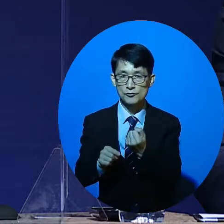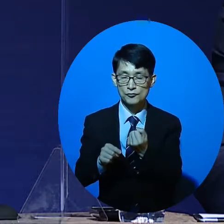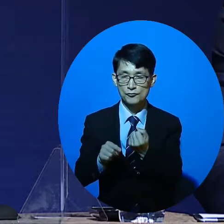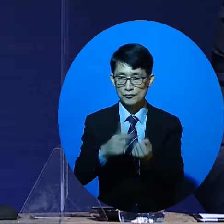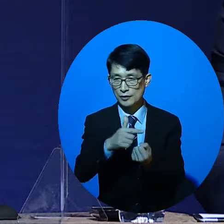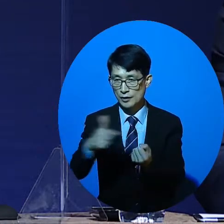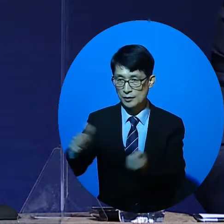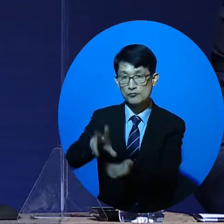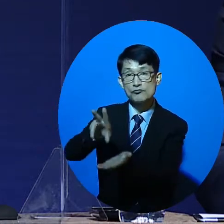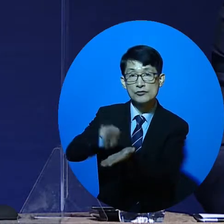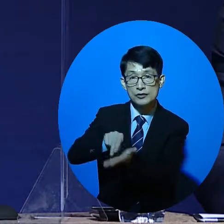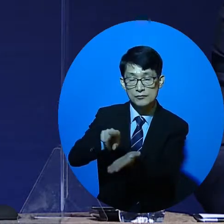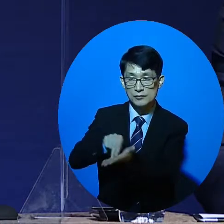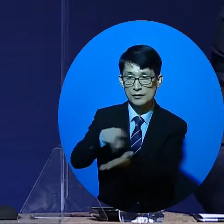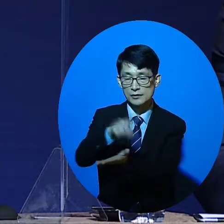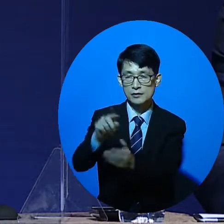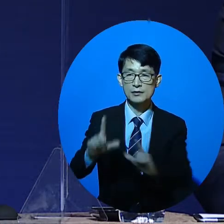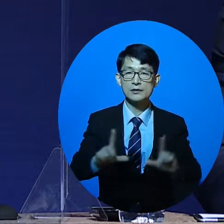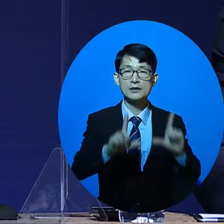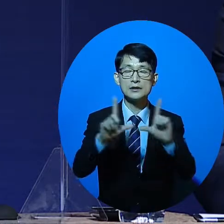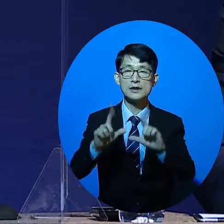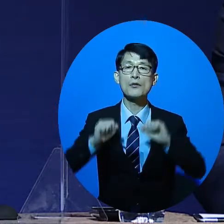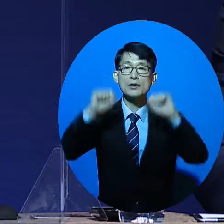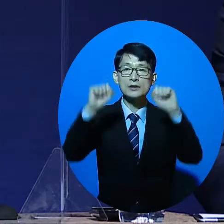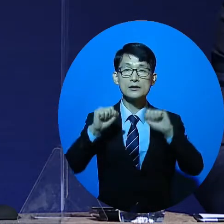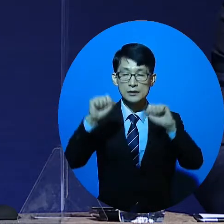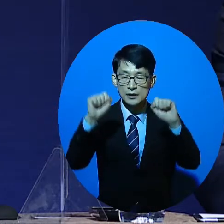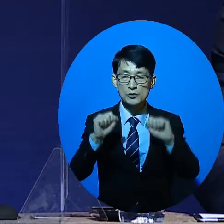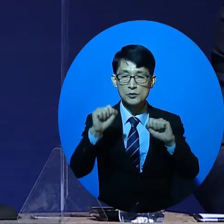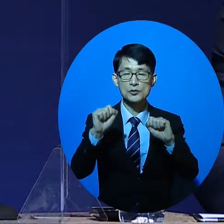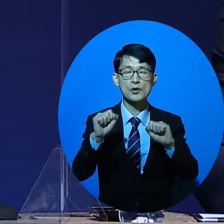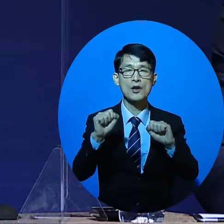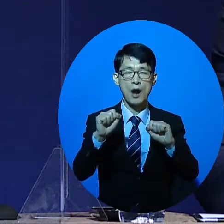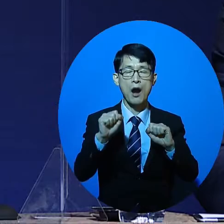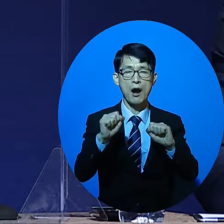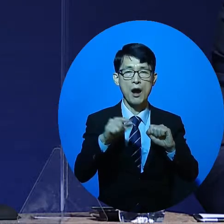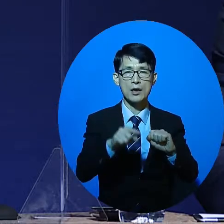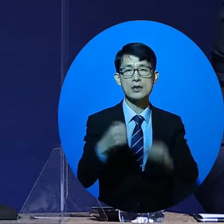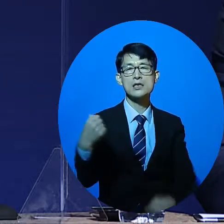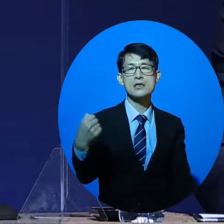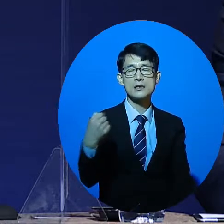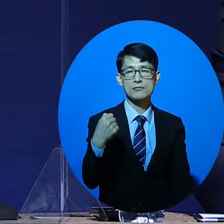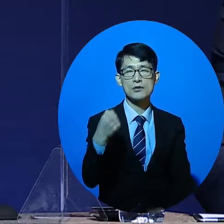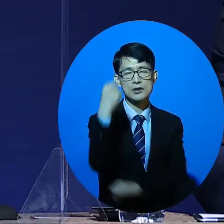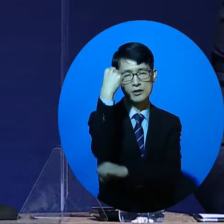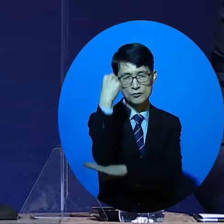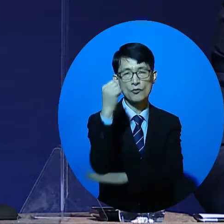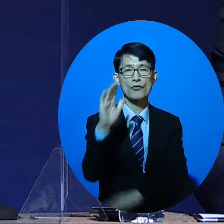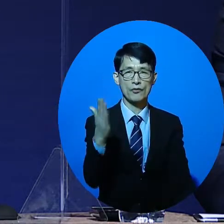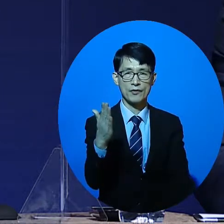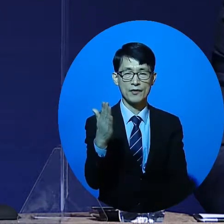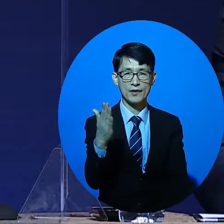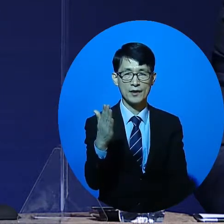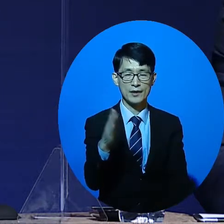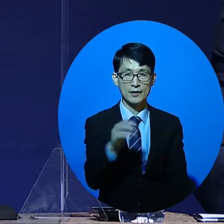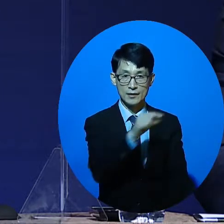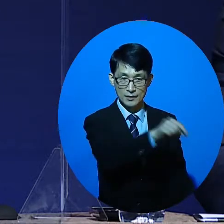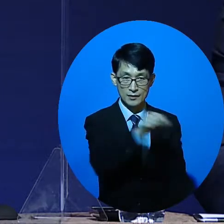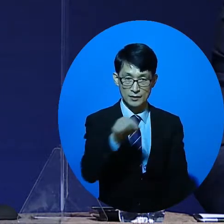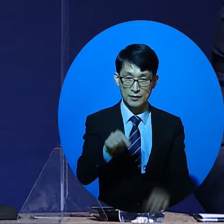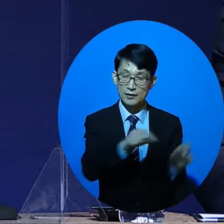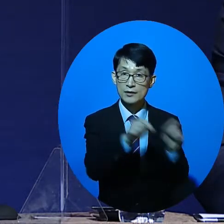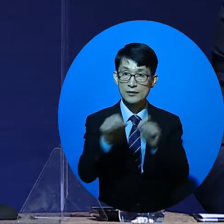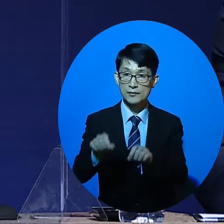요인들은 생활체육이 기반이 됐던 것으로 판단이 된다. 결국 이제 우리는 올림픽 88 올림픽